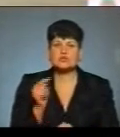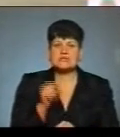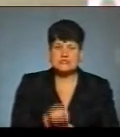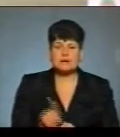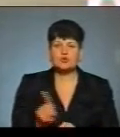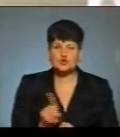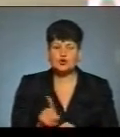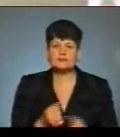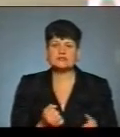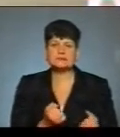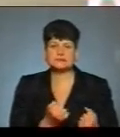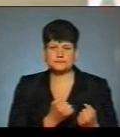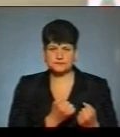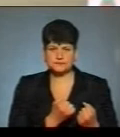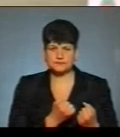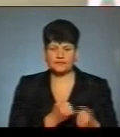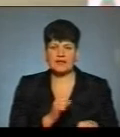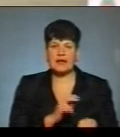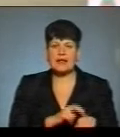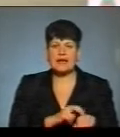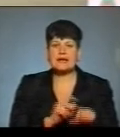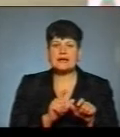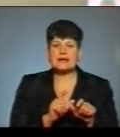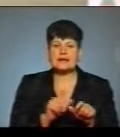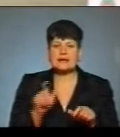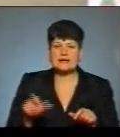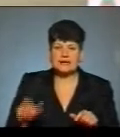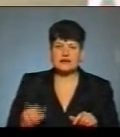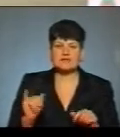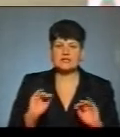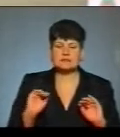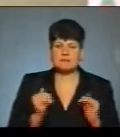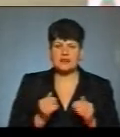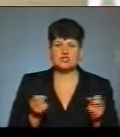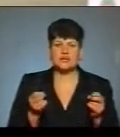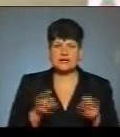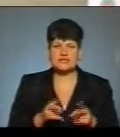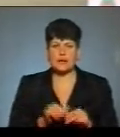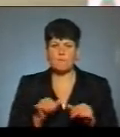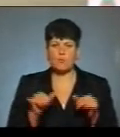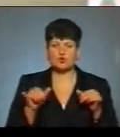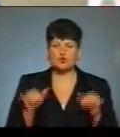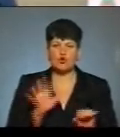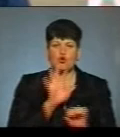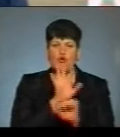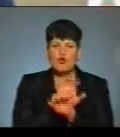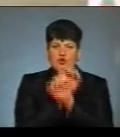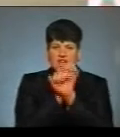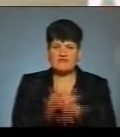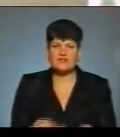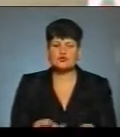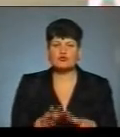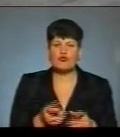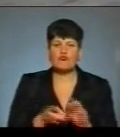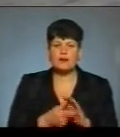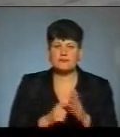щоб убезпечити лікарів, а також зменшити ризик поширення коронавірусу в приміщеннях